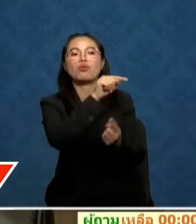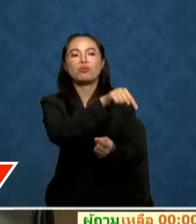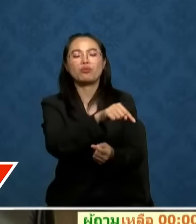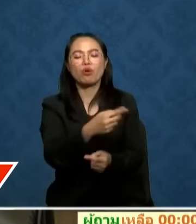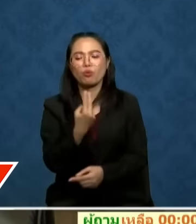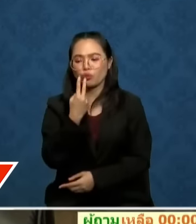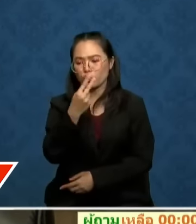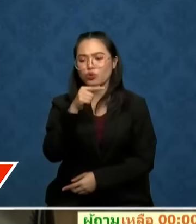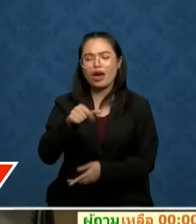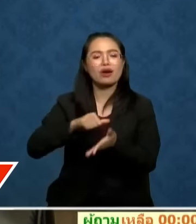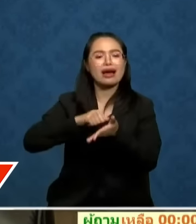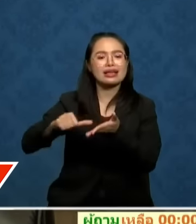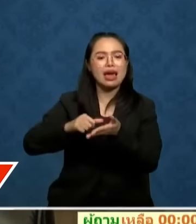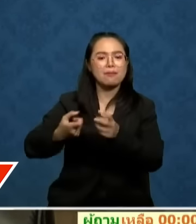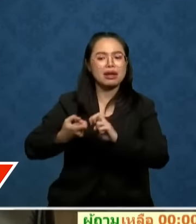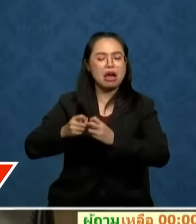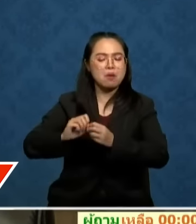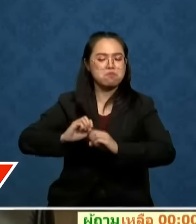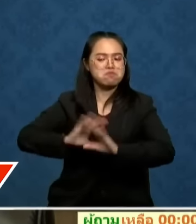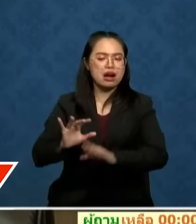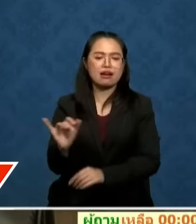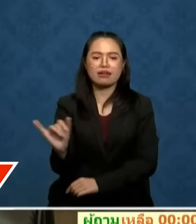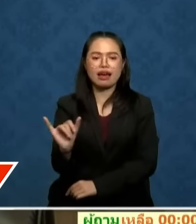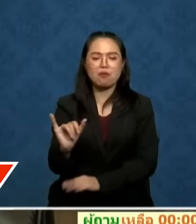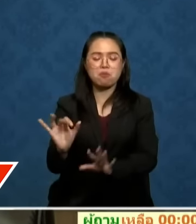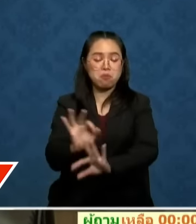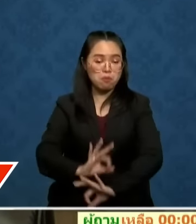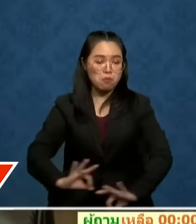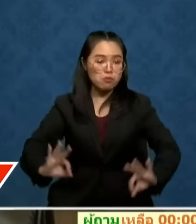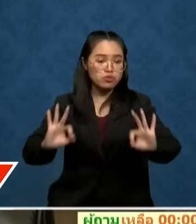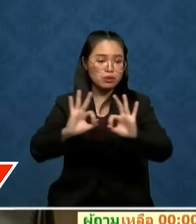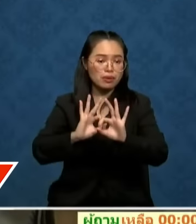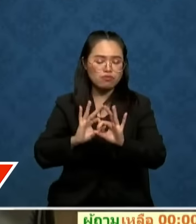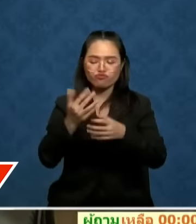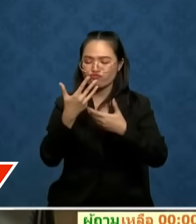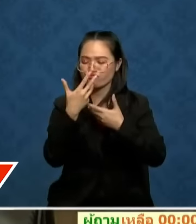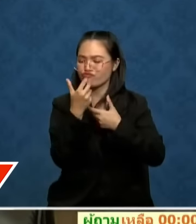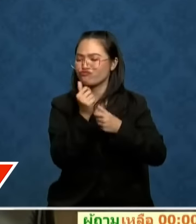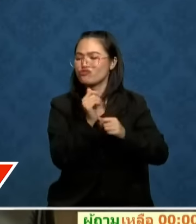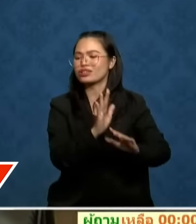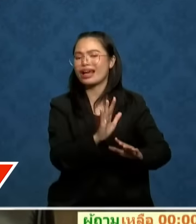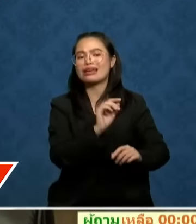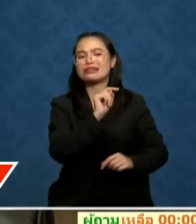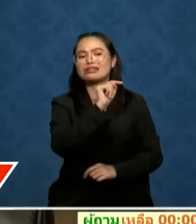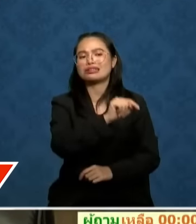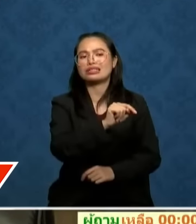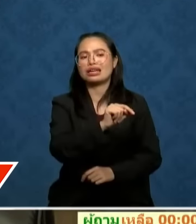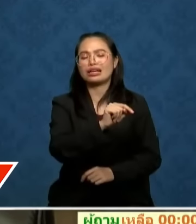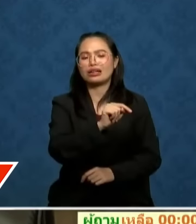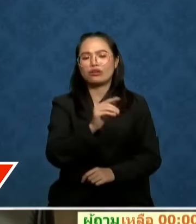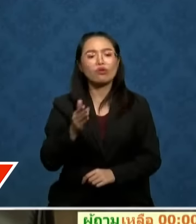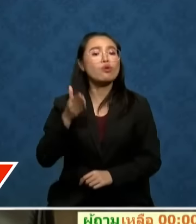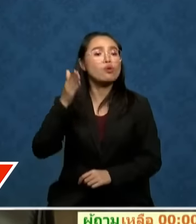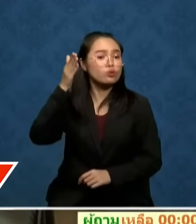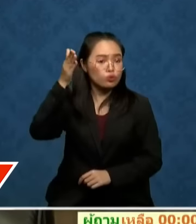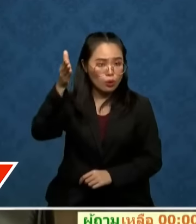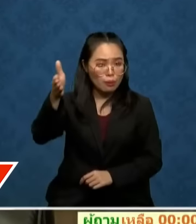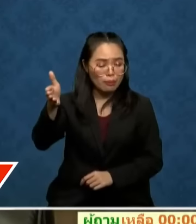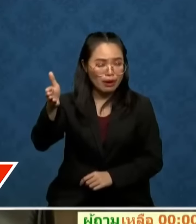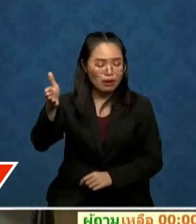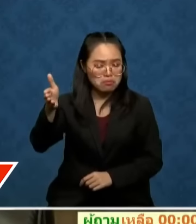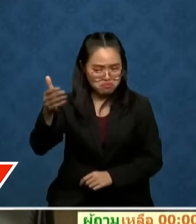รมชัดเจนจากท่านเลยครับและข้อสำคัญคือการเพิกเฉยแบบนี้จะนำไปสู่การที่เขาได้ใ